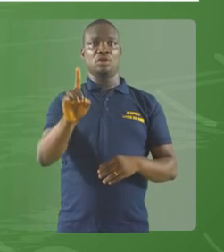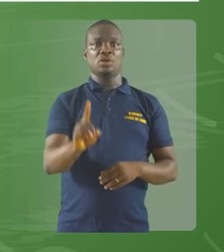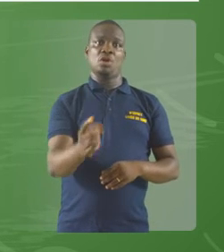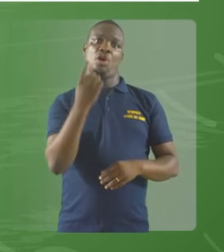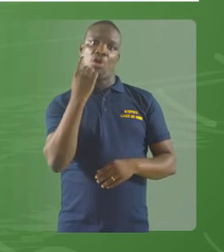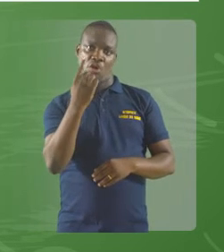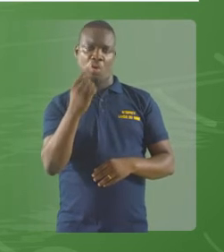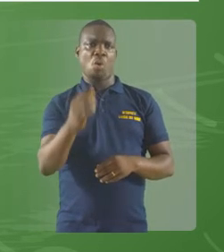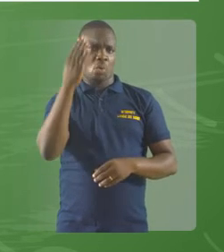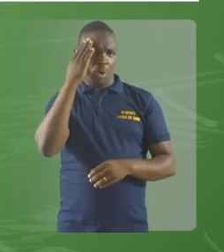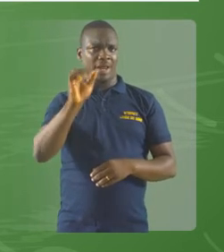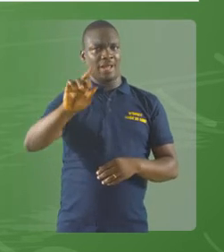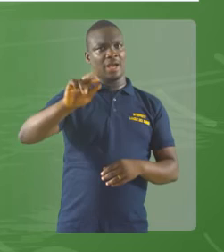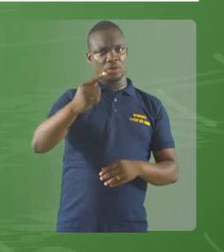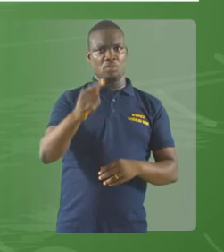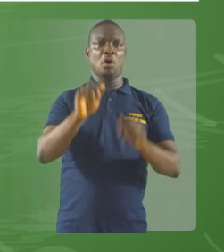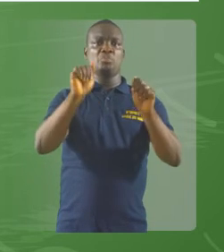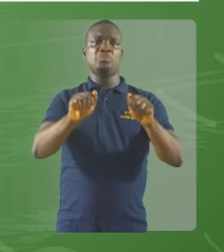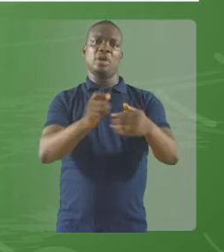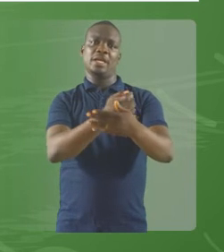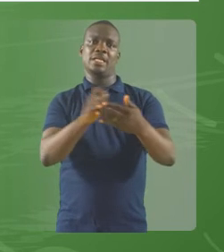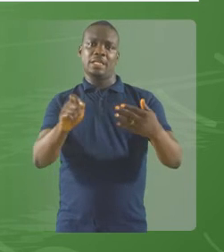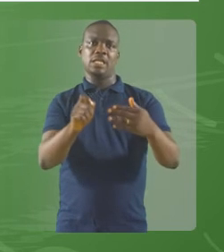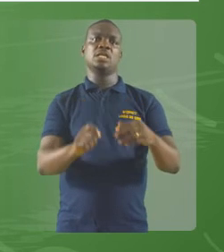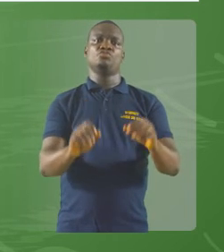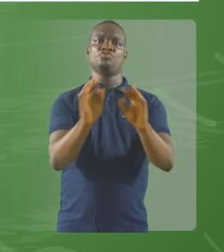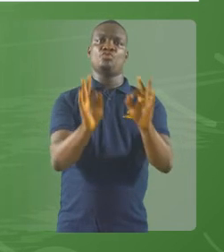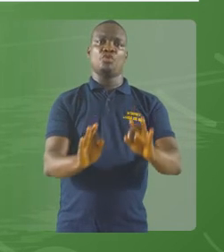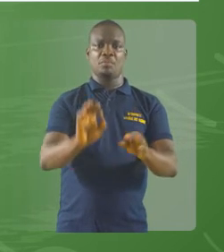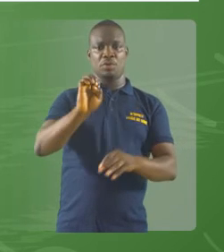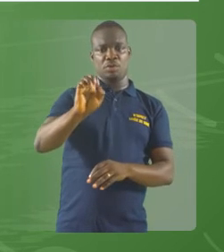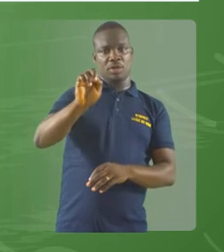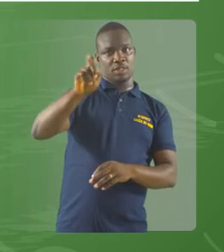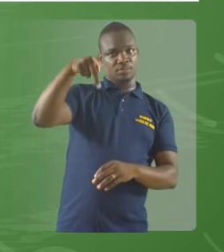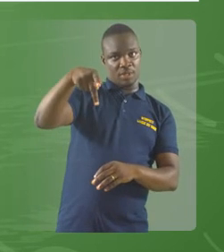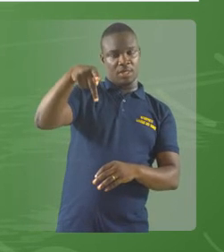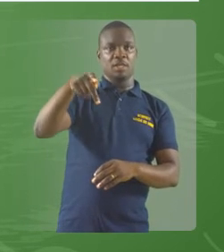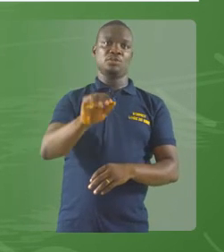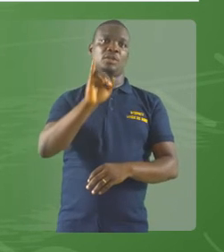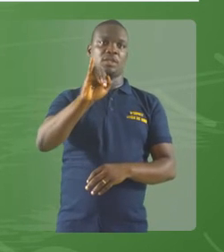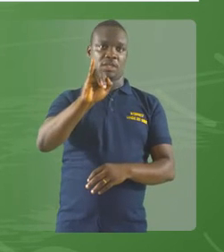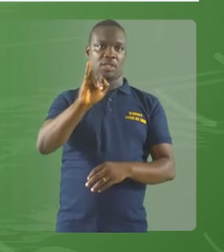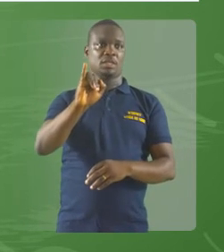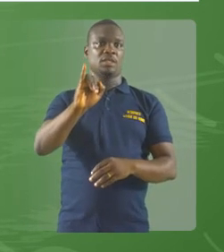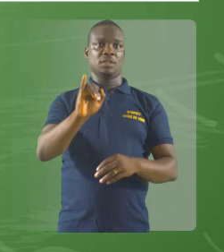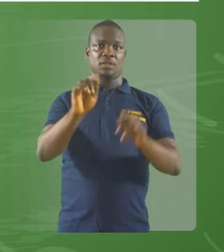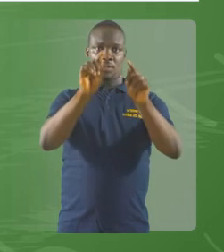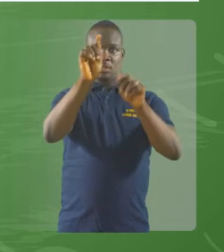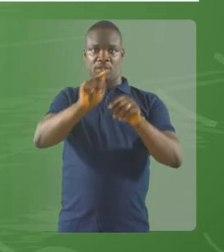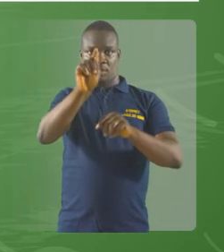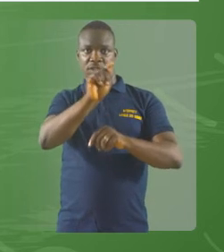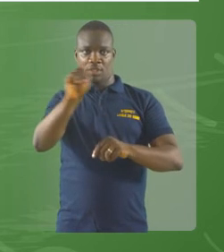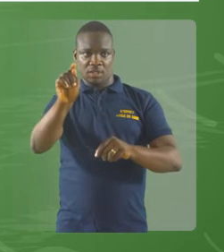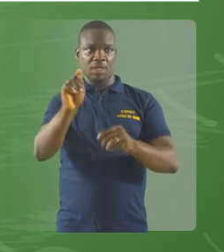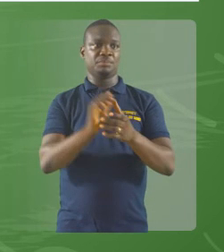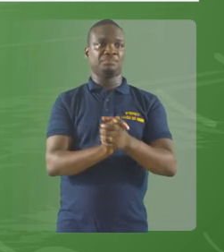un argument peut s'écrire sous forme exponentielle. Donc ça va s'écrire sous la forme exponentielle de Iθ. z' moins oméga sur